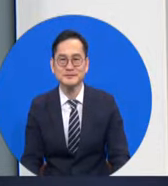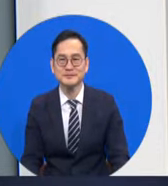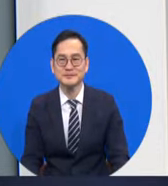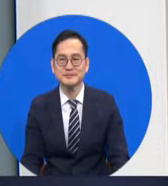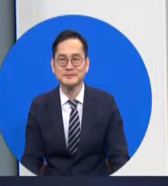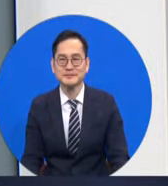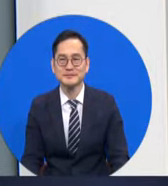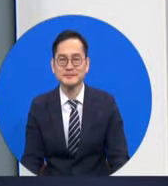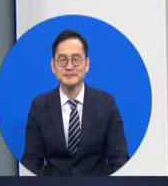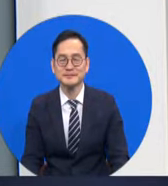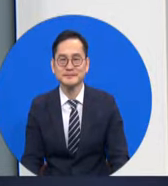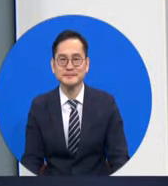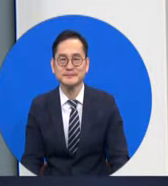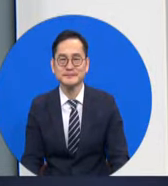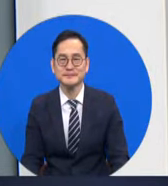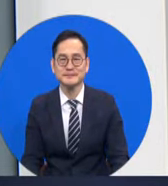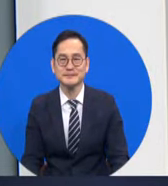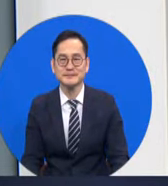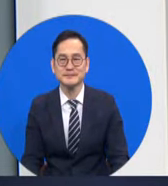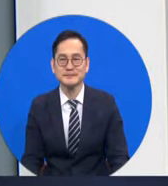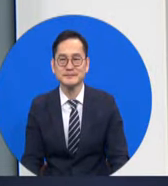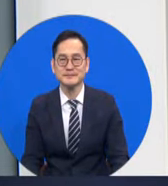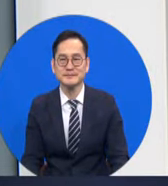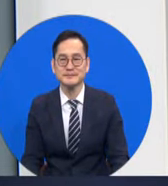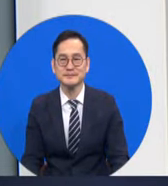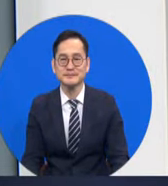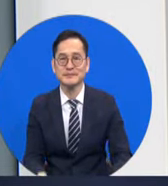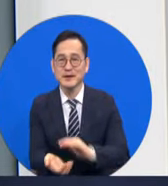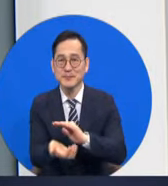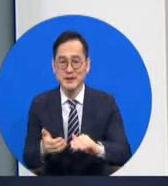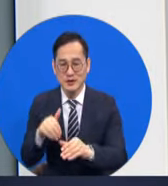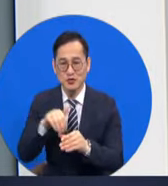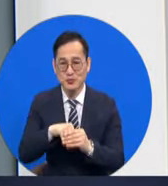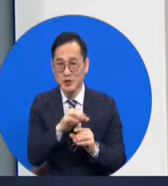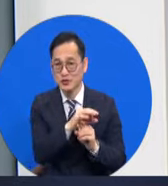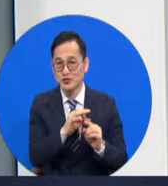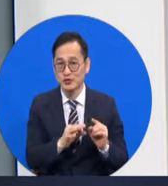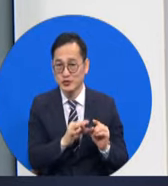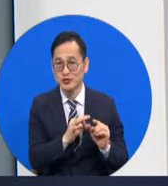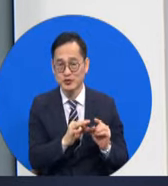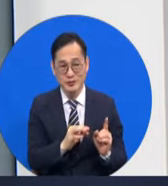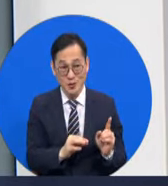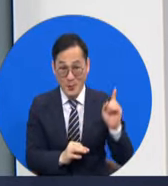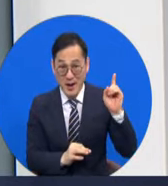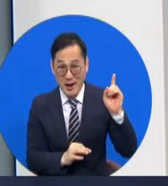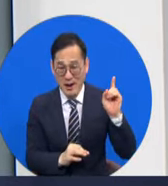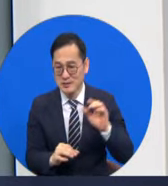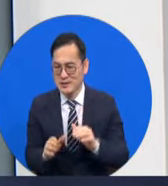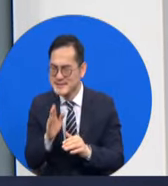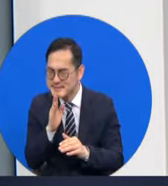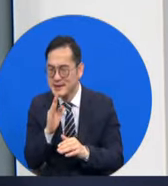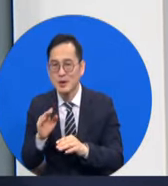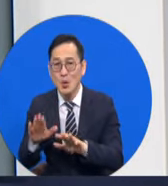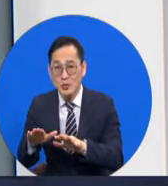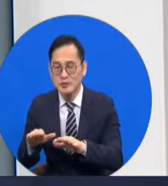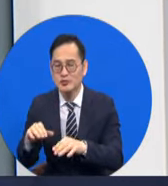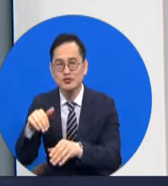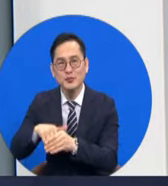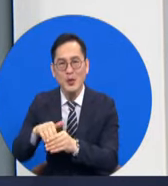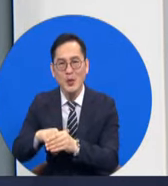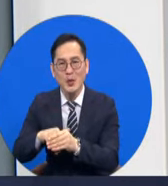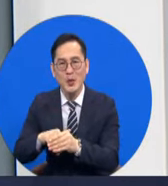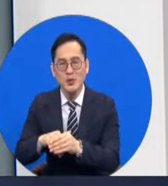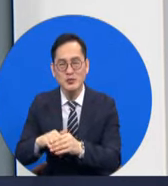그렇습니다. 그런데 제가 봤을 때는 사전 투표가 높아서 그런지 본 투표는 조금 지지부진한 것 같다. 그런 생각이 드는 게